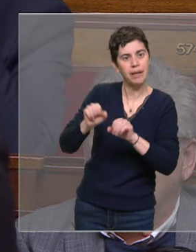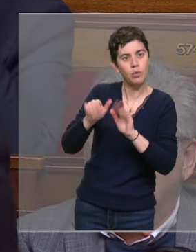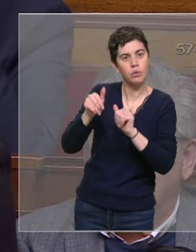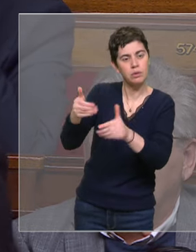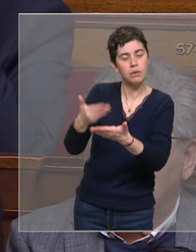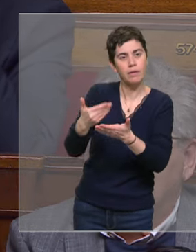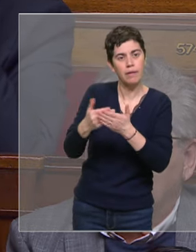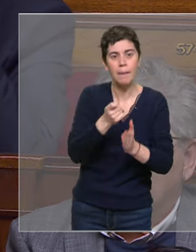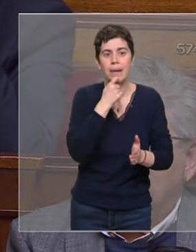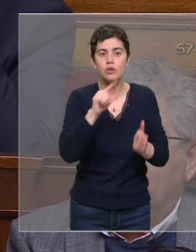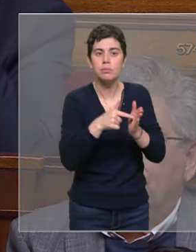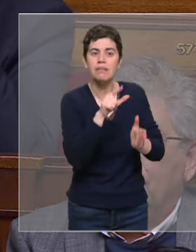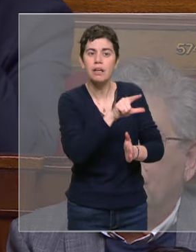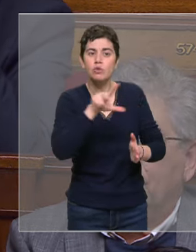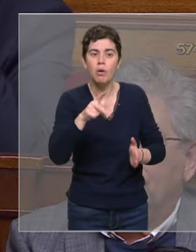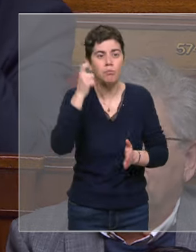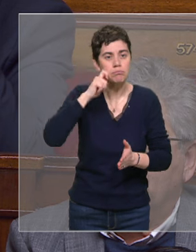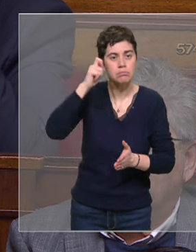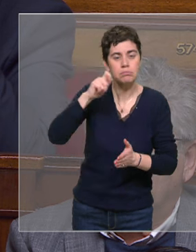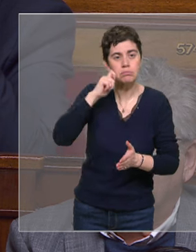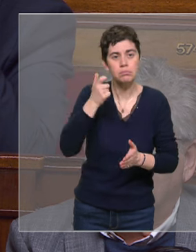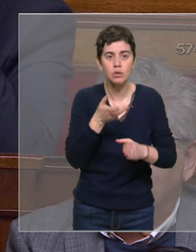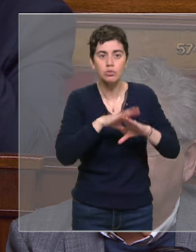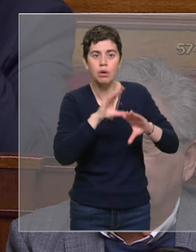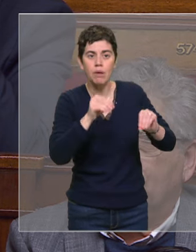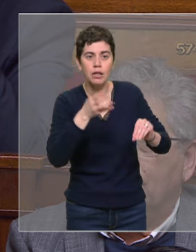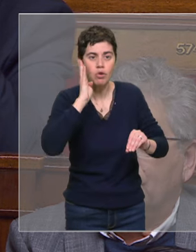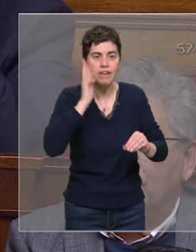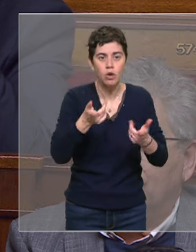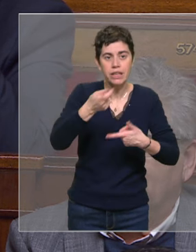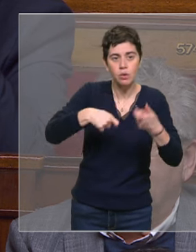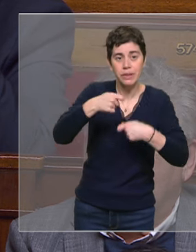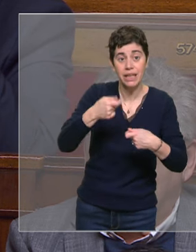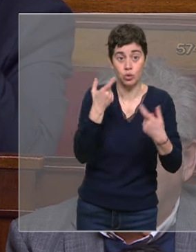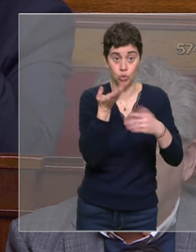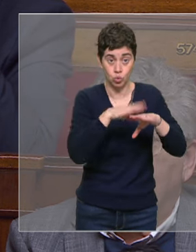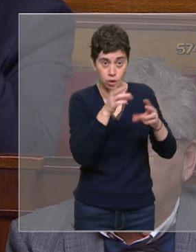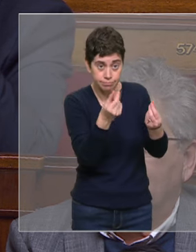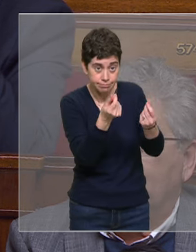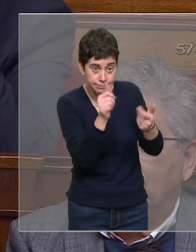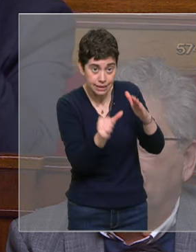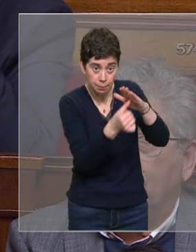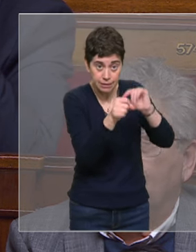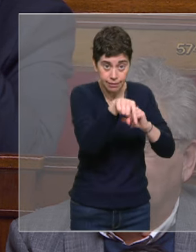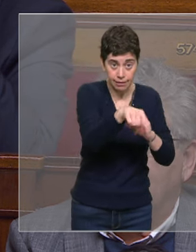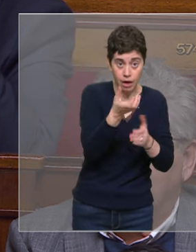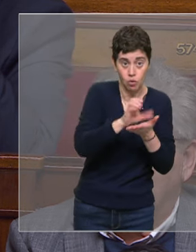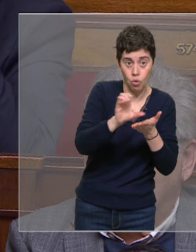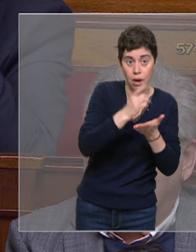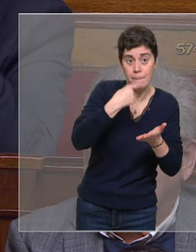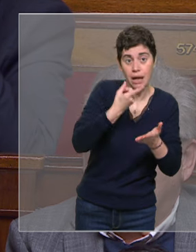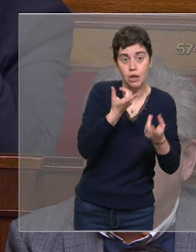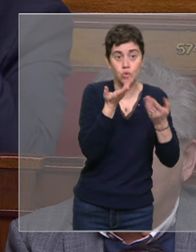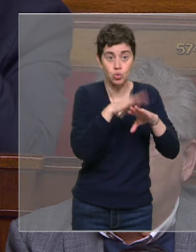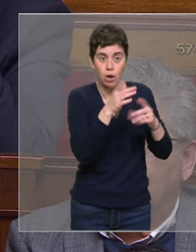2023, le président de la République, Emmanuel Macron, est venu tenir une conférence économique sur les minerais stratégiques à Kinshasa. Il a parlé d'argent, il n'a pas parlé du